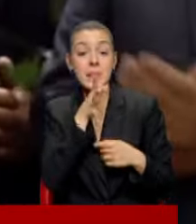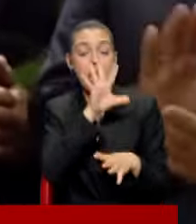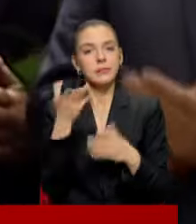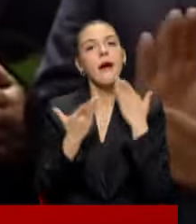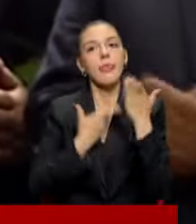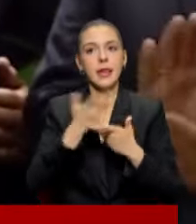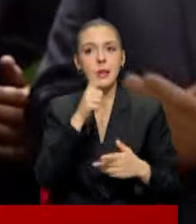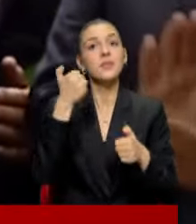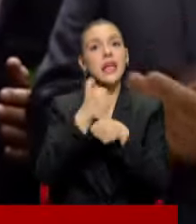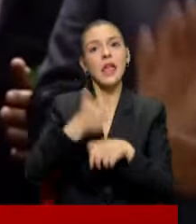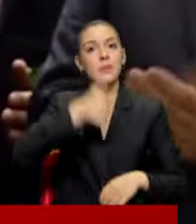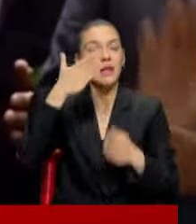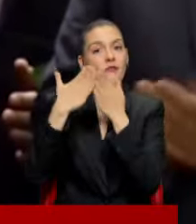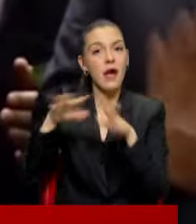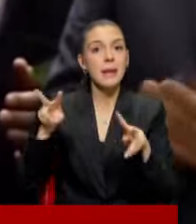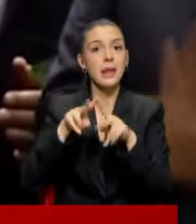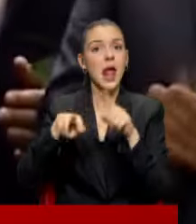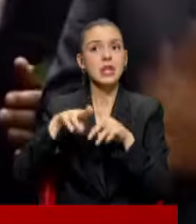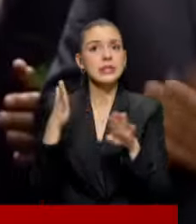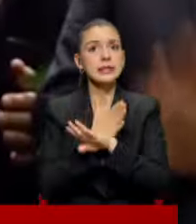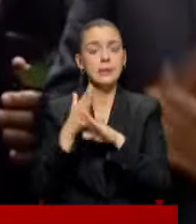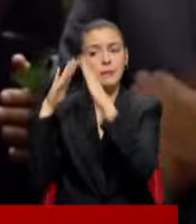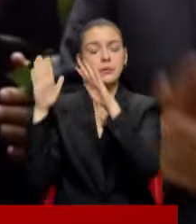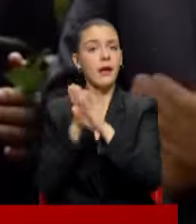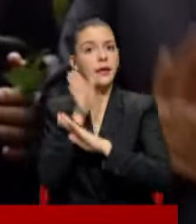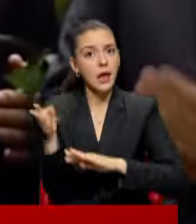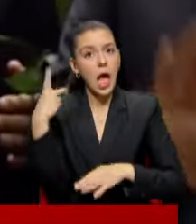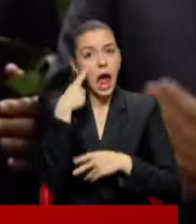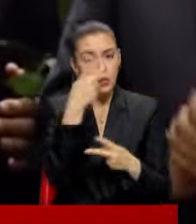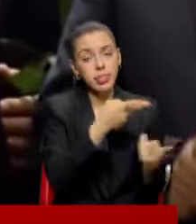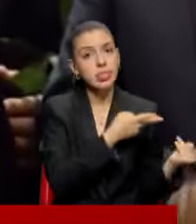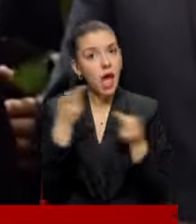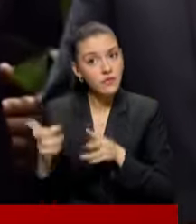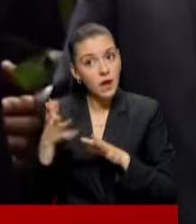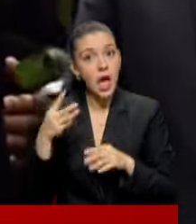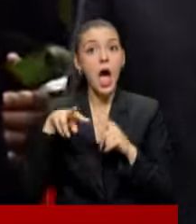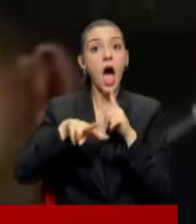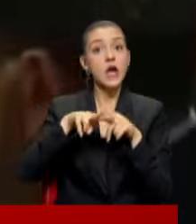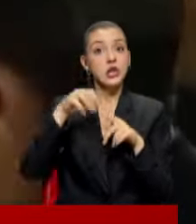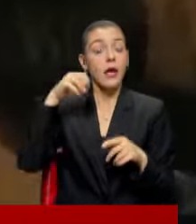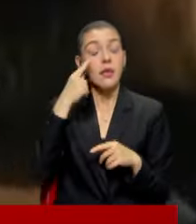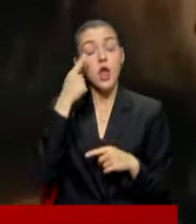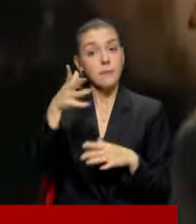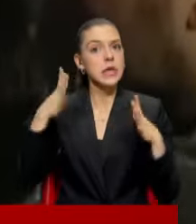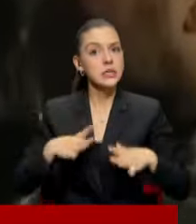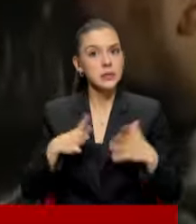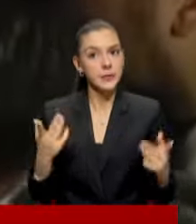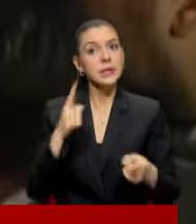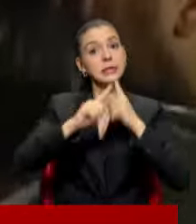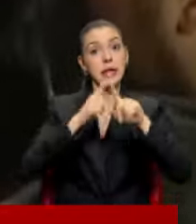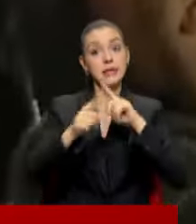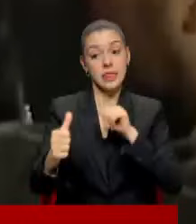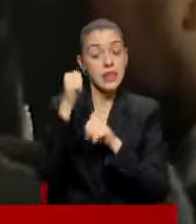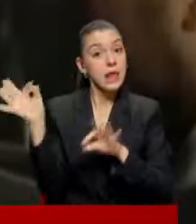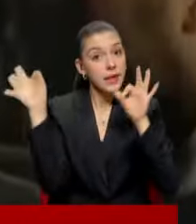başkanlıktan ayrılan Meral Akşener neden saraya çıktı Erdoğan mı davet etti Akşener mi görüşmeyi talep etti siyasete geri mi dönüyor